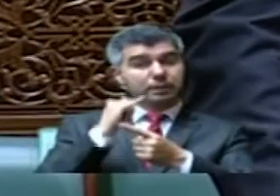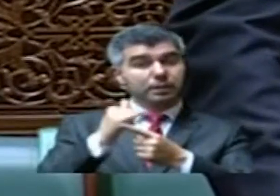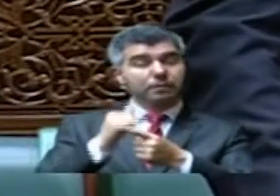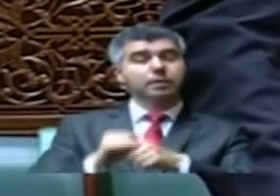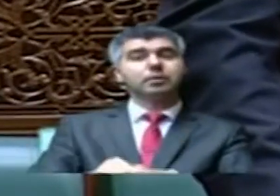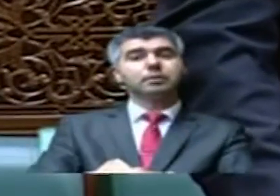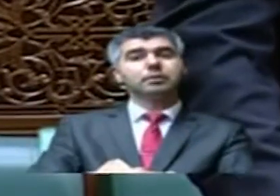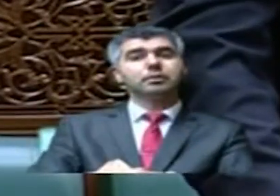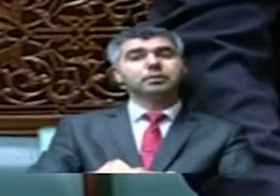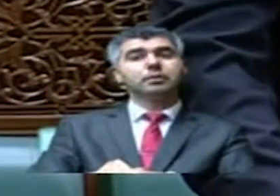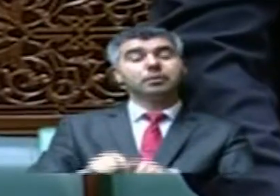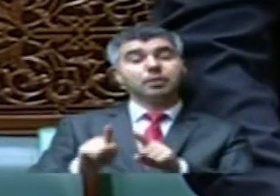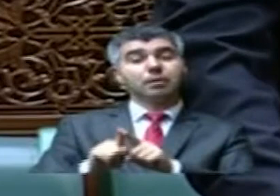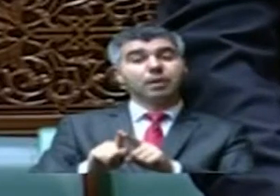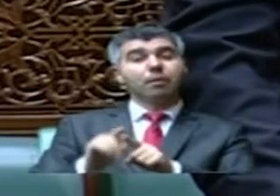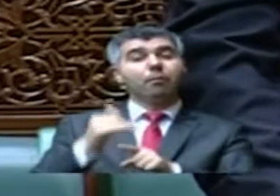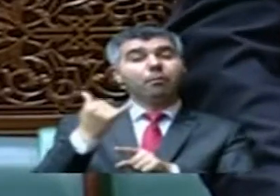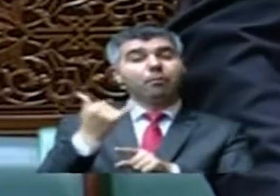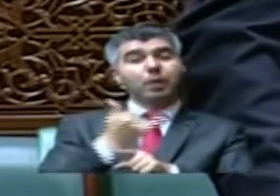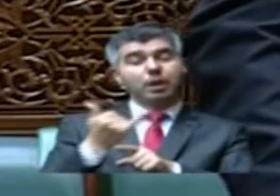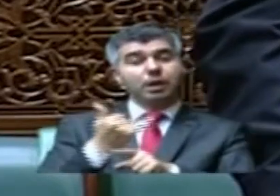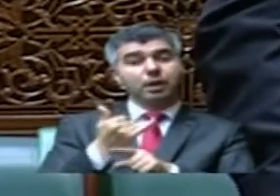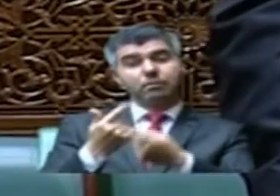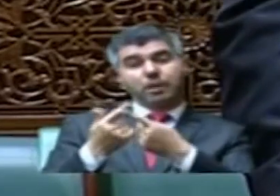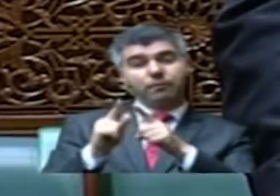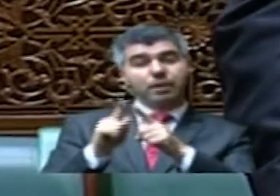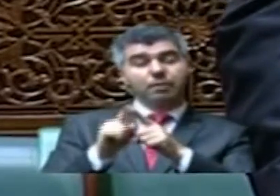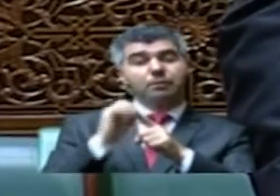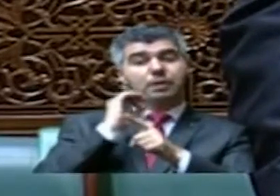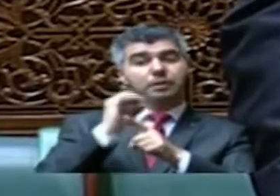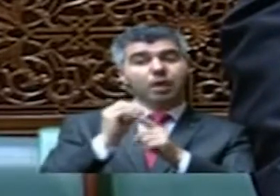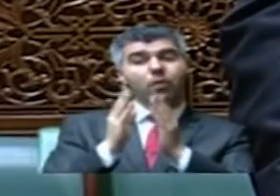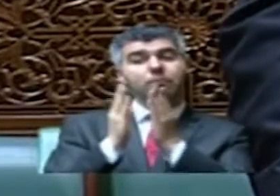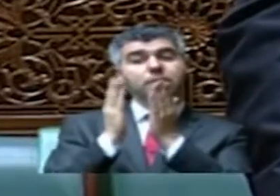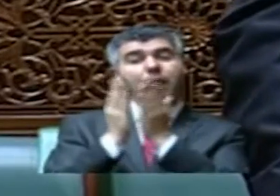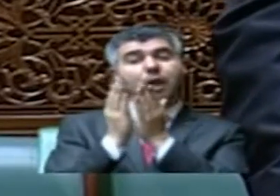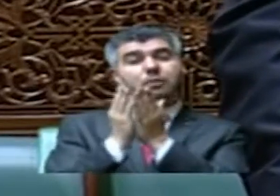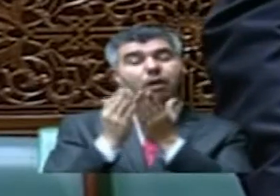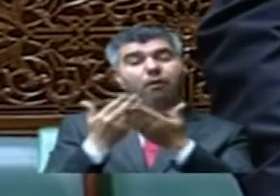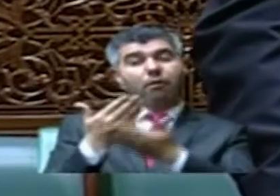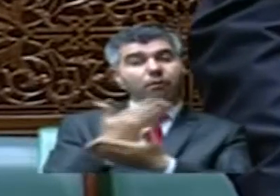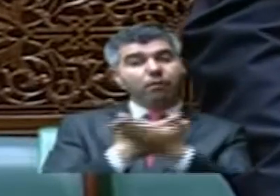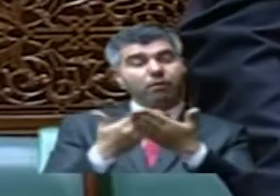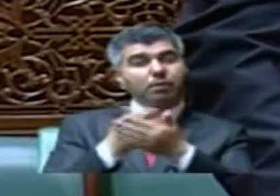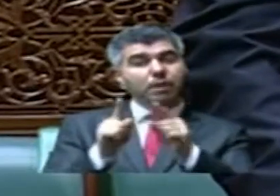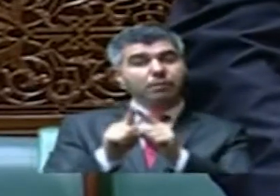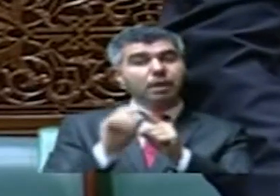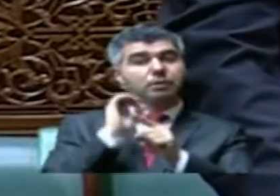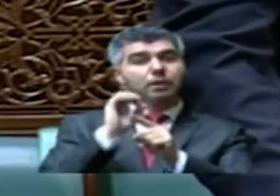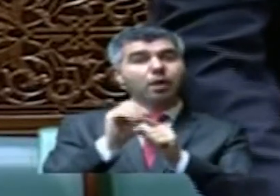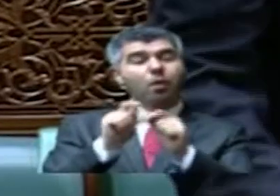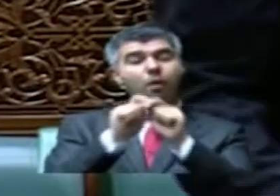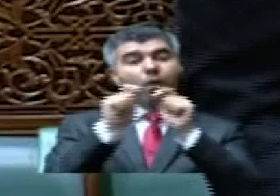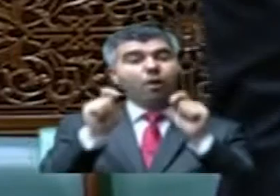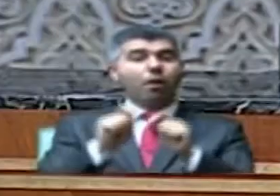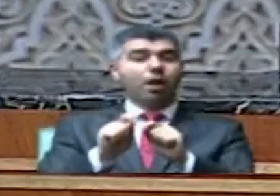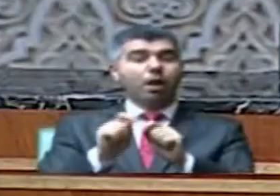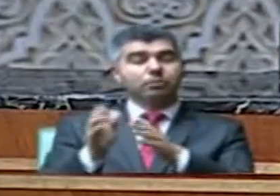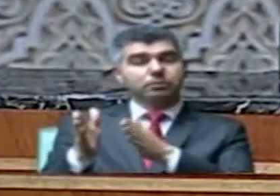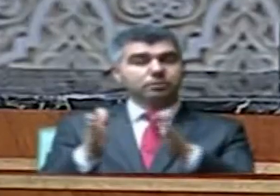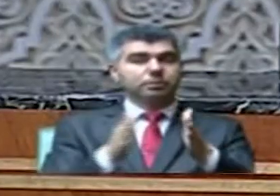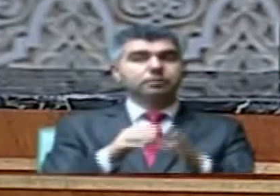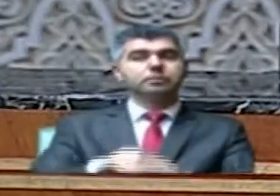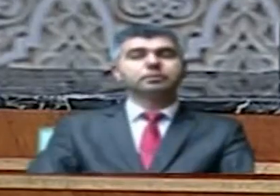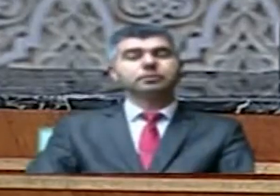انكم تحافظوا على هاد المعاهد كمرافق ديال الدوله مسيره بطريقه مستقله. وشكرا.